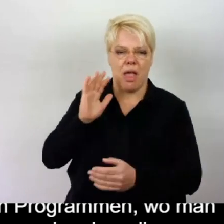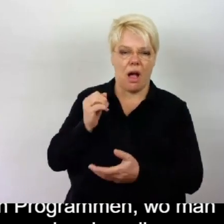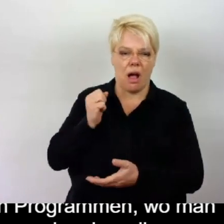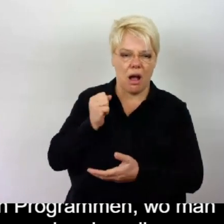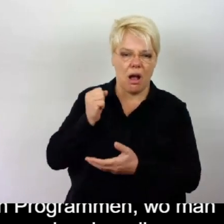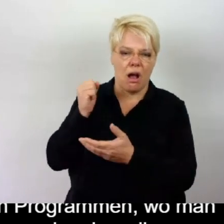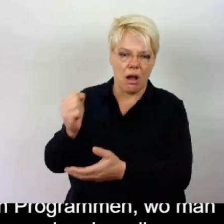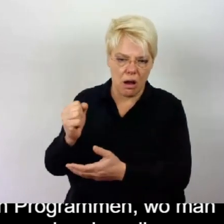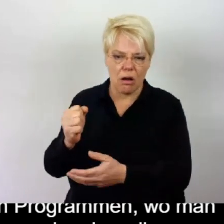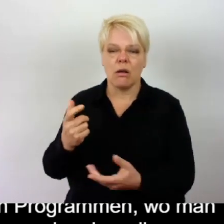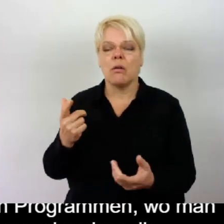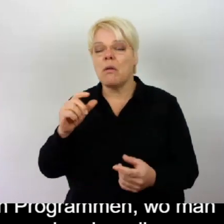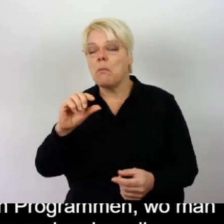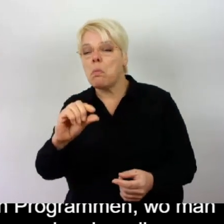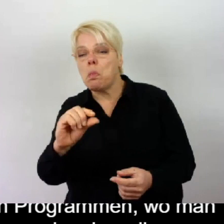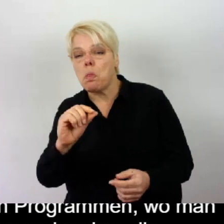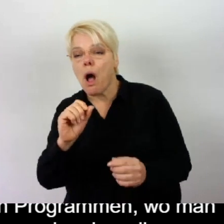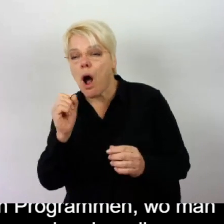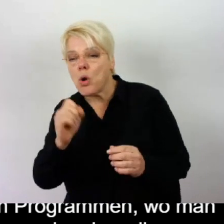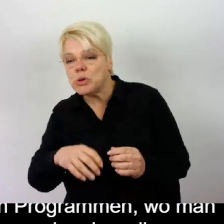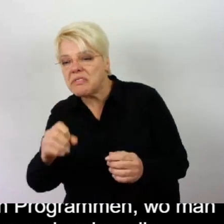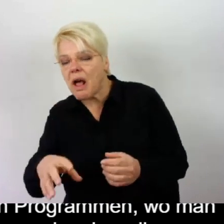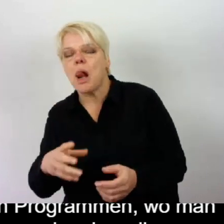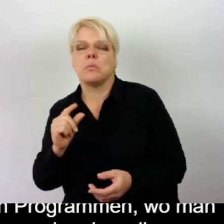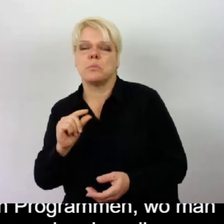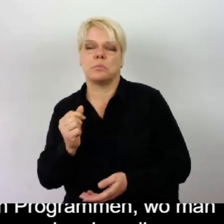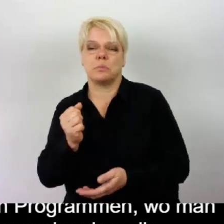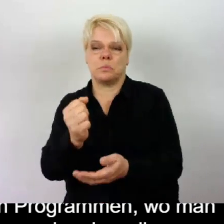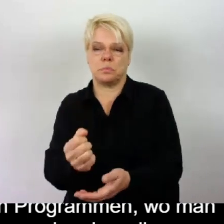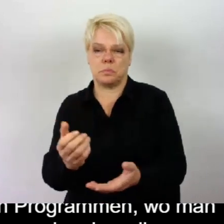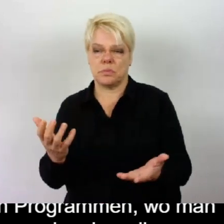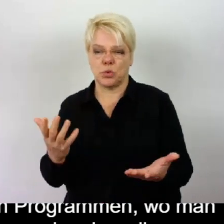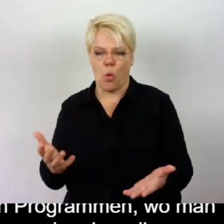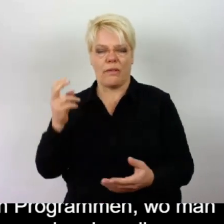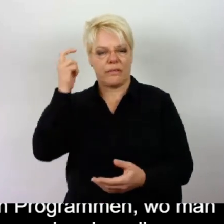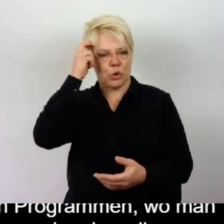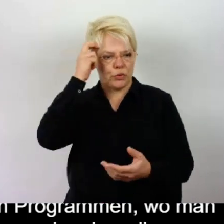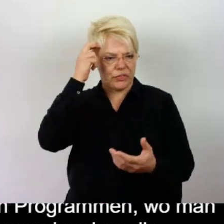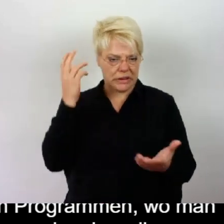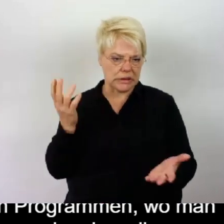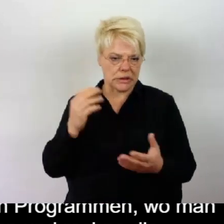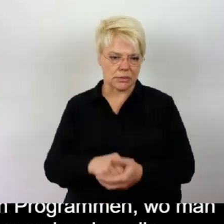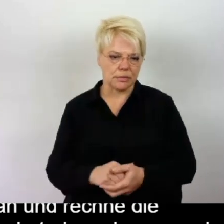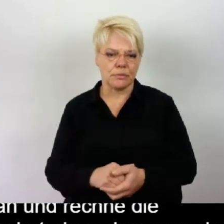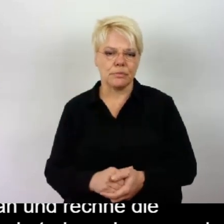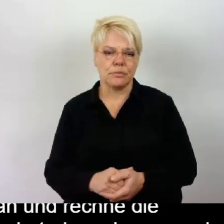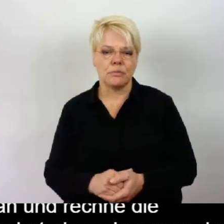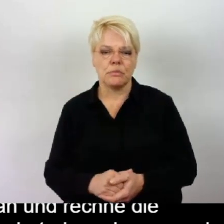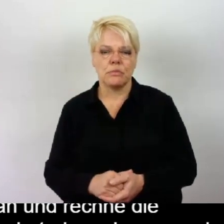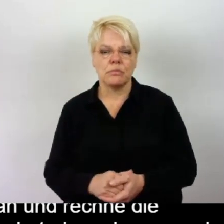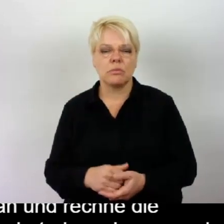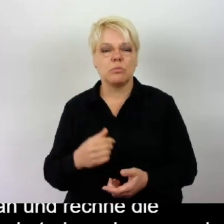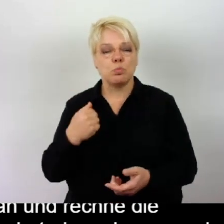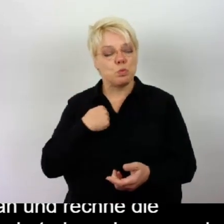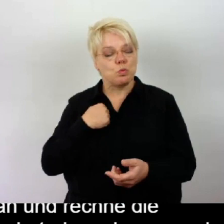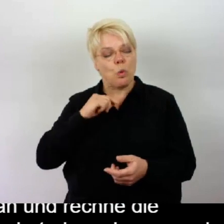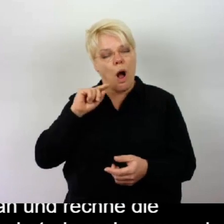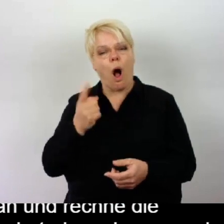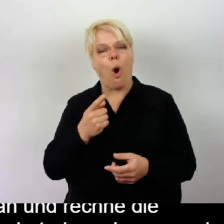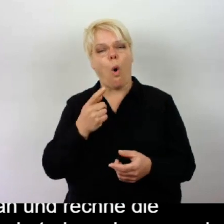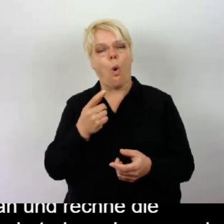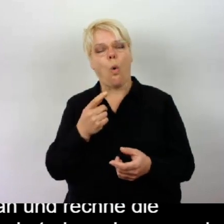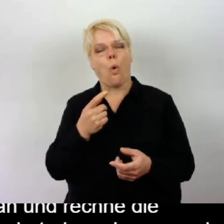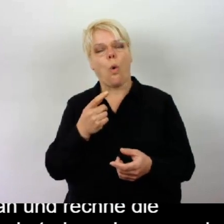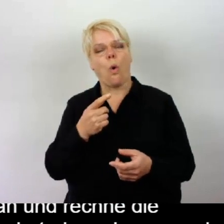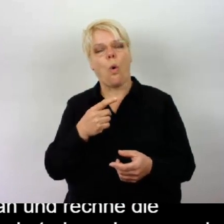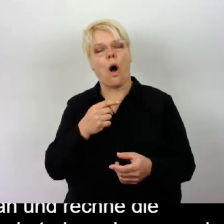genau, das war auch letzte Woche Teil dieser Kulturrunde, dass wir sagen, also bei Künstlern ist es klar, ne, da gibt es die Kriterien, dass es geht mit Antrag.